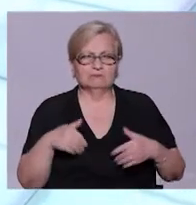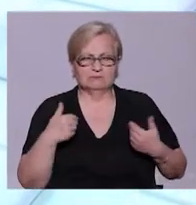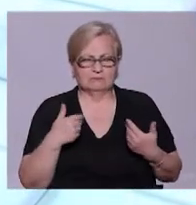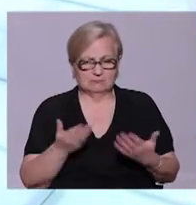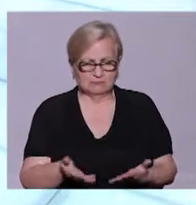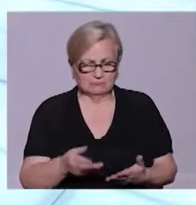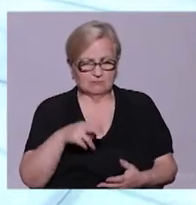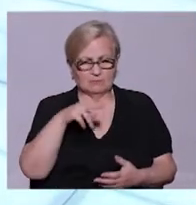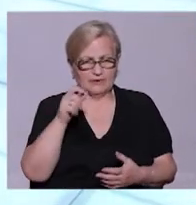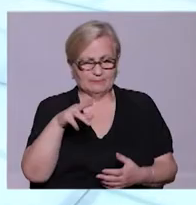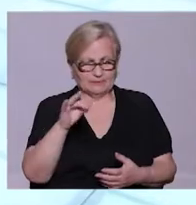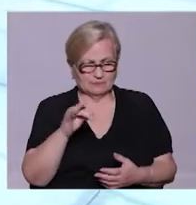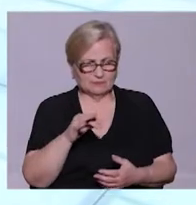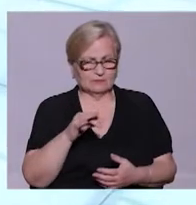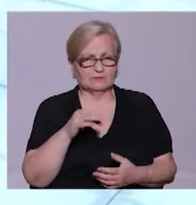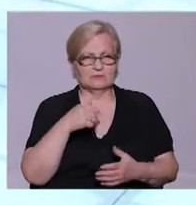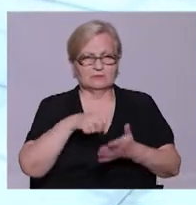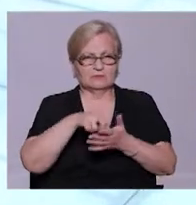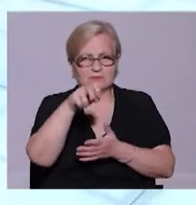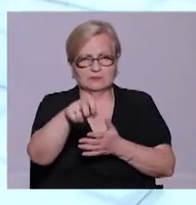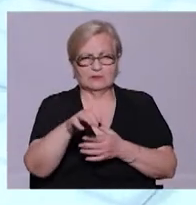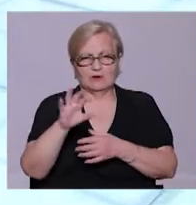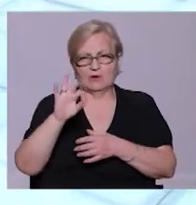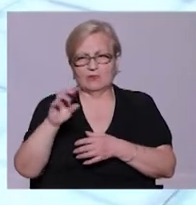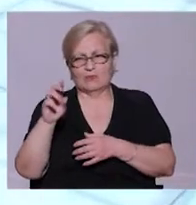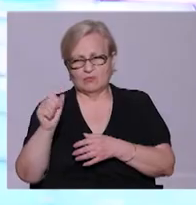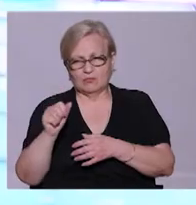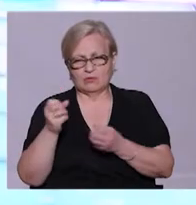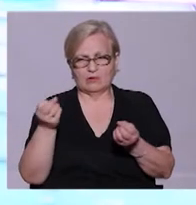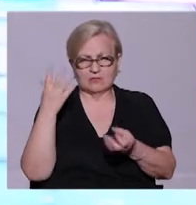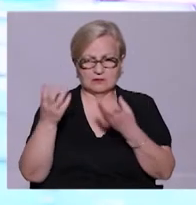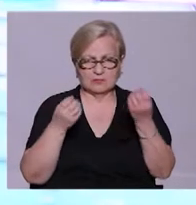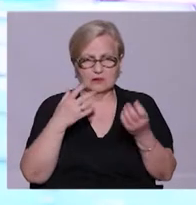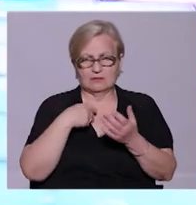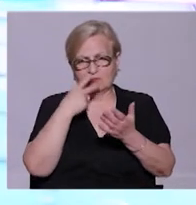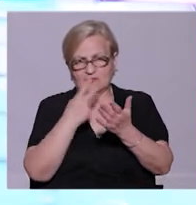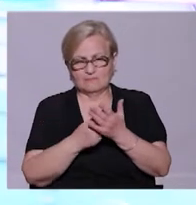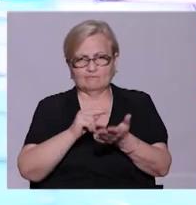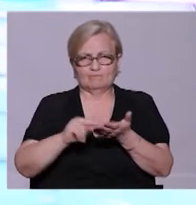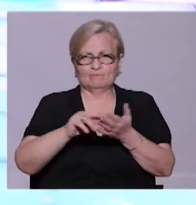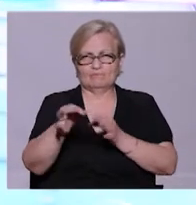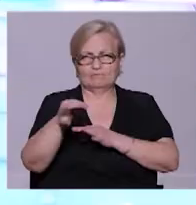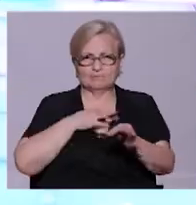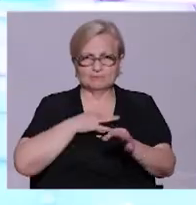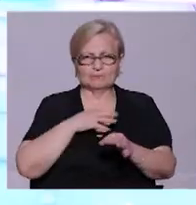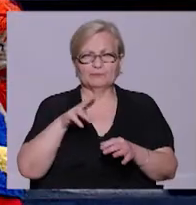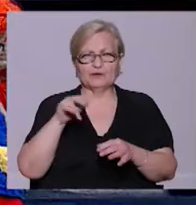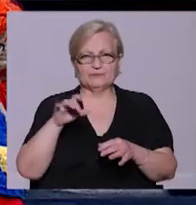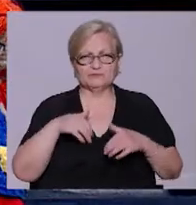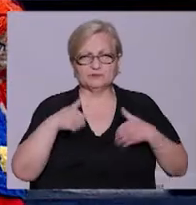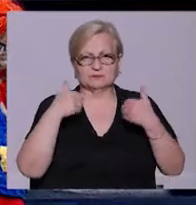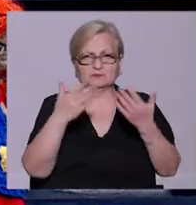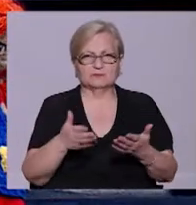გამარჯობა პეპ, წერ შენ შვიდიობა ანათებს, ნახე ტომი, წერე პასუხი პეპისგან სალამი, მაგრა